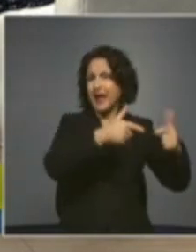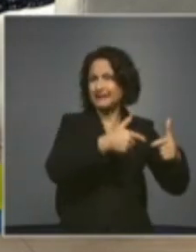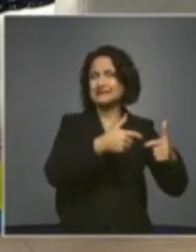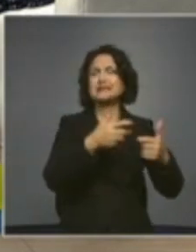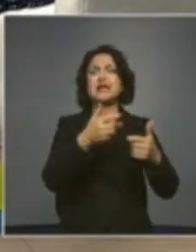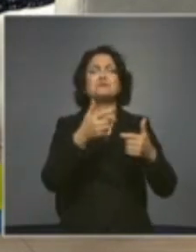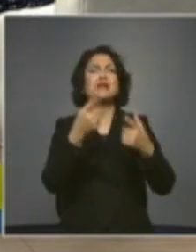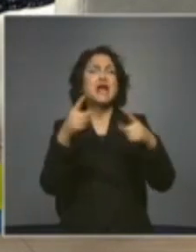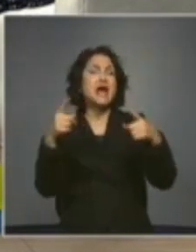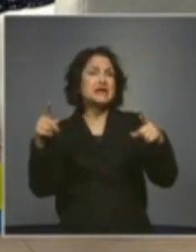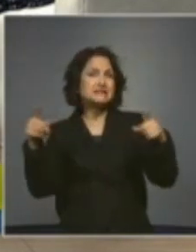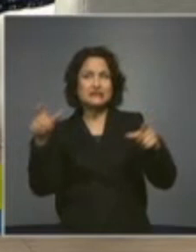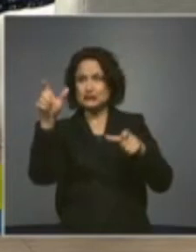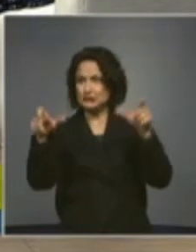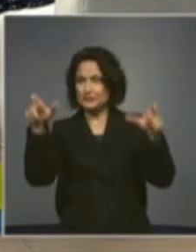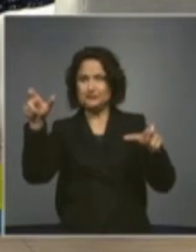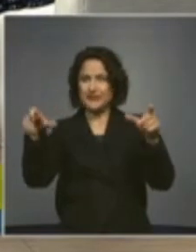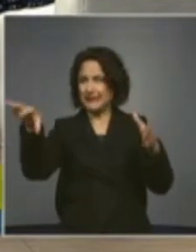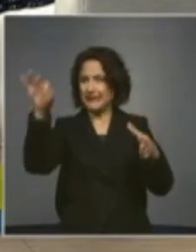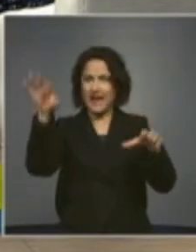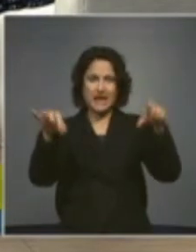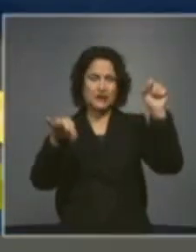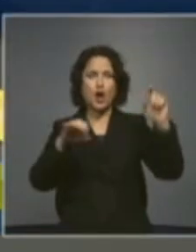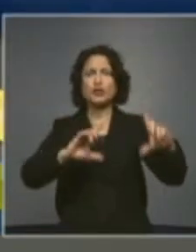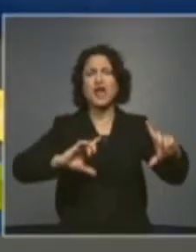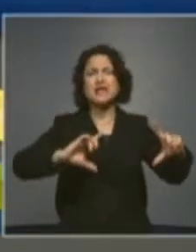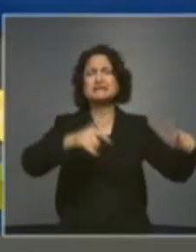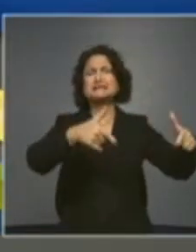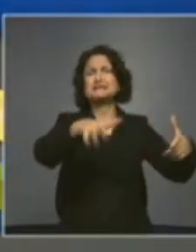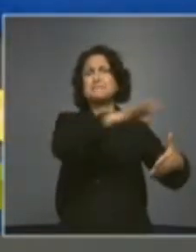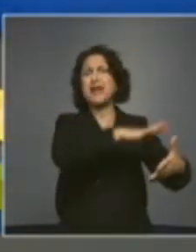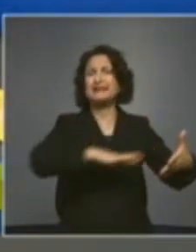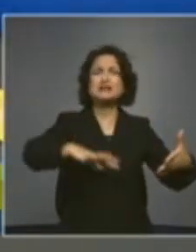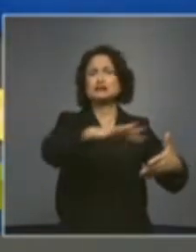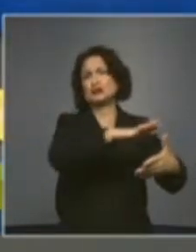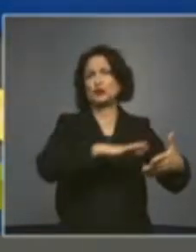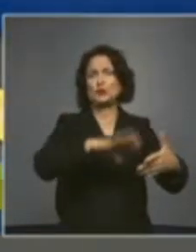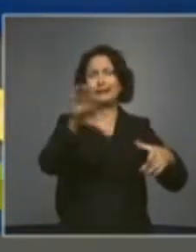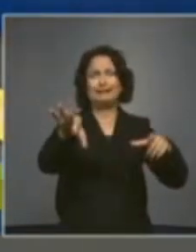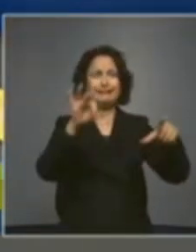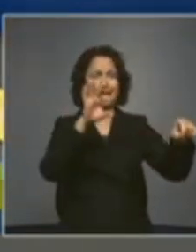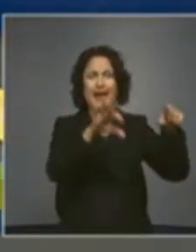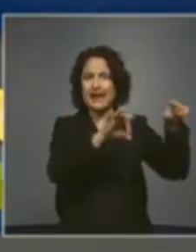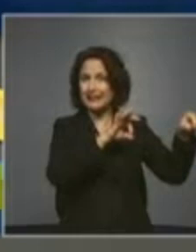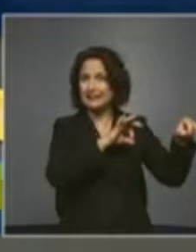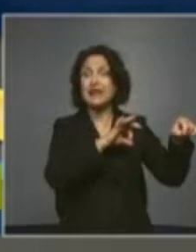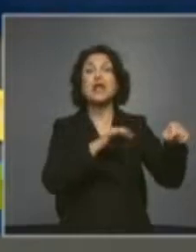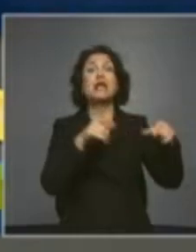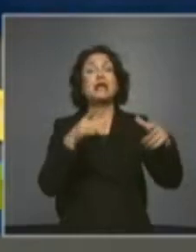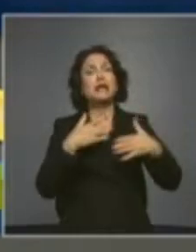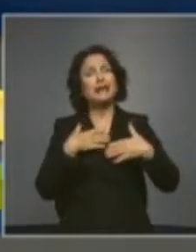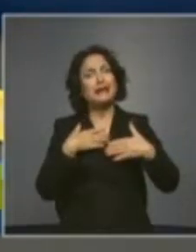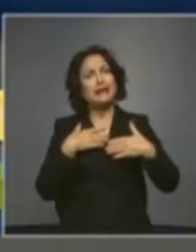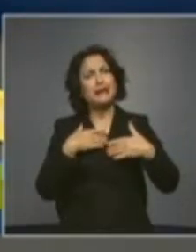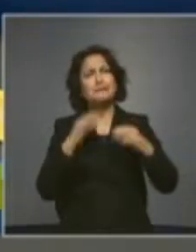бокуци от различни отпадъци, теглят от сметището. И трябва правилно да ги посочат и къде да ги идеята сложат. Е, че те, да, има иконки, които